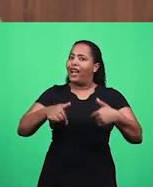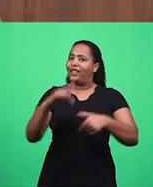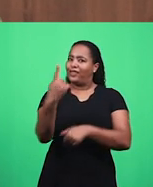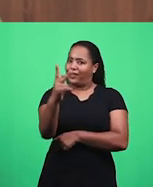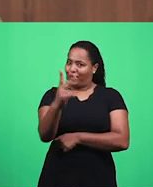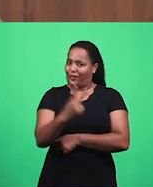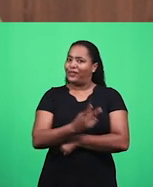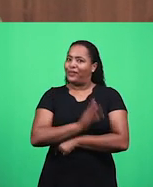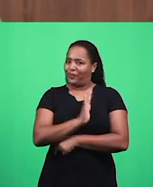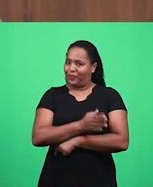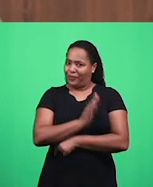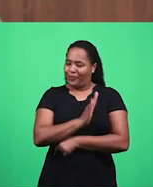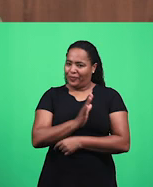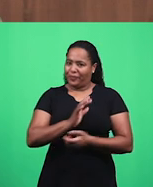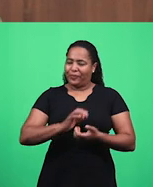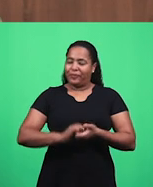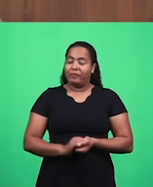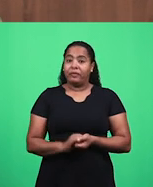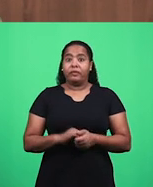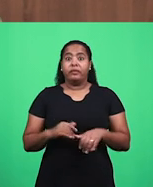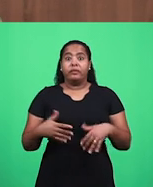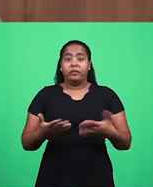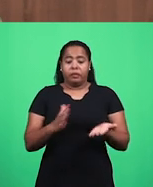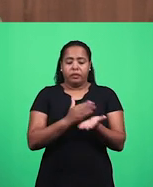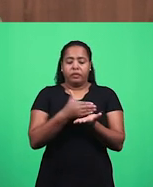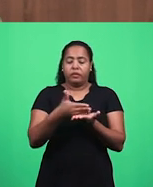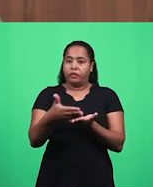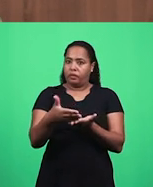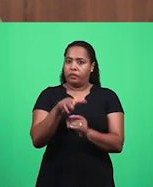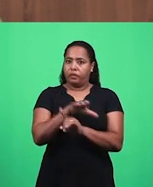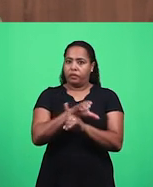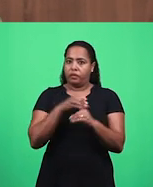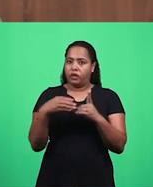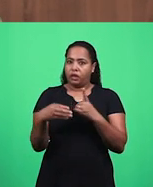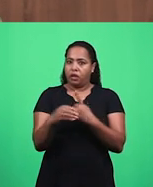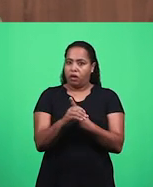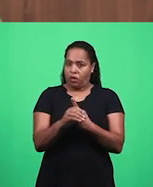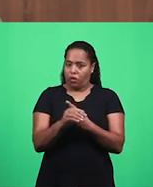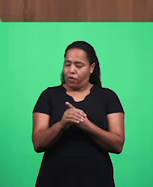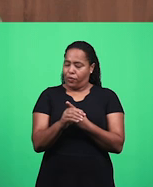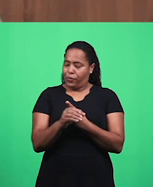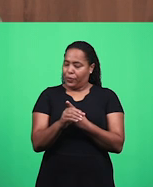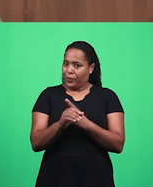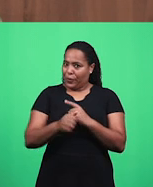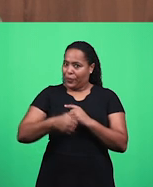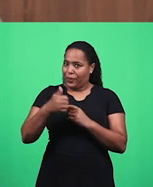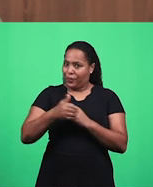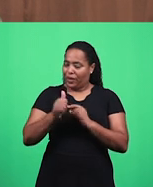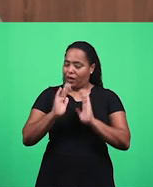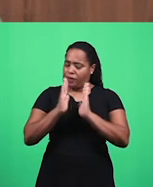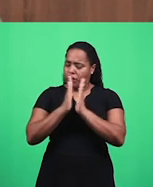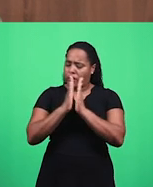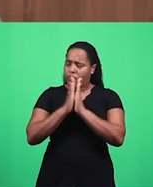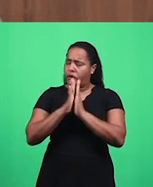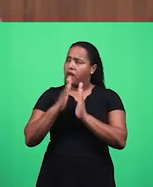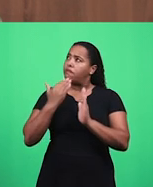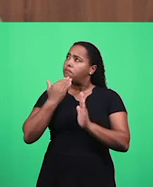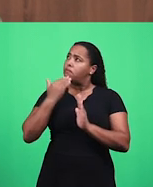во время этого богослужения прикоснется к вам, к вашему сердцу. И мы начнем это богослужение сейчас с